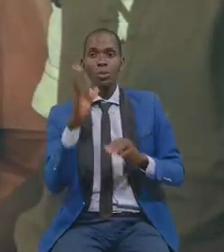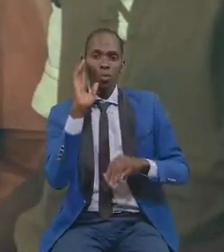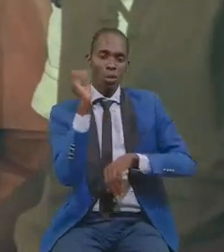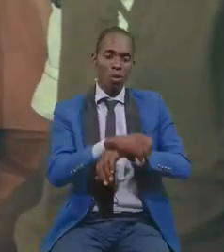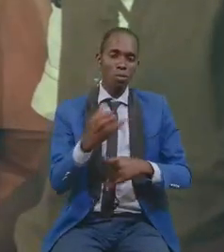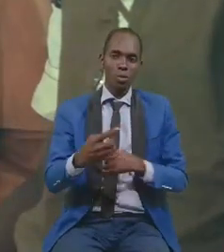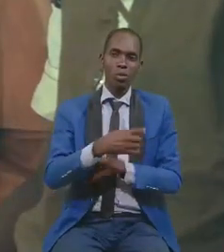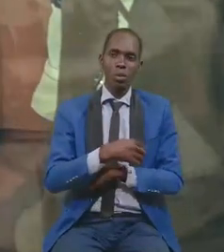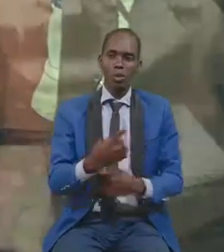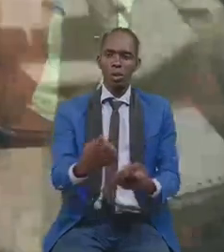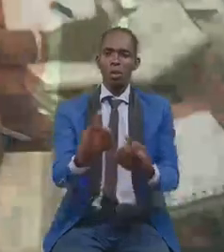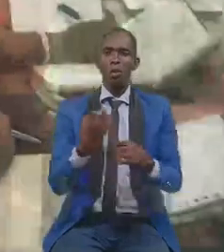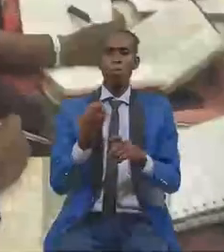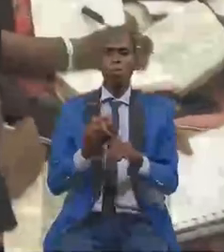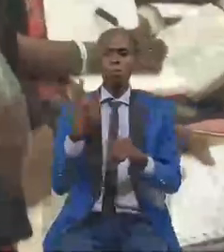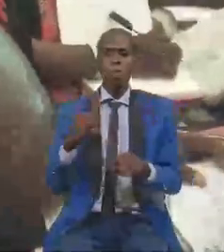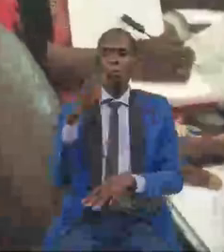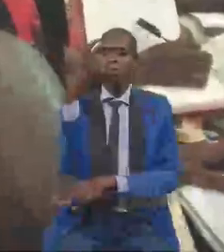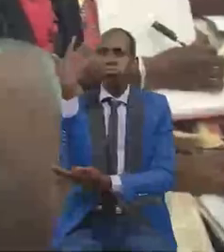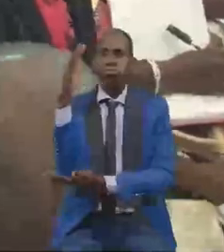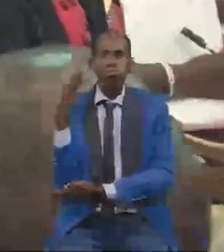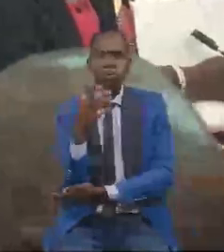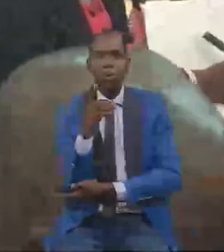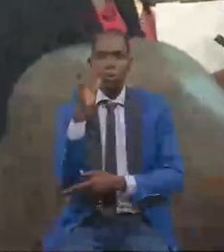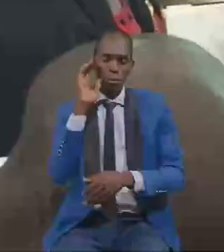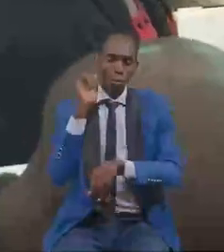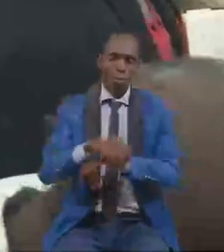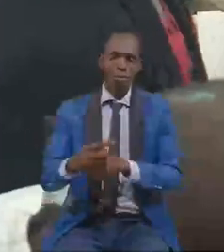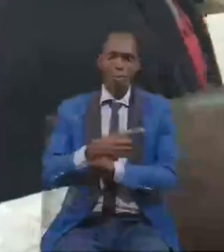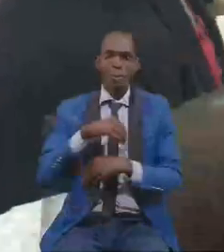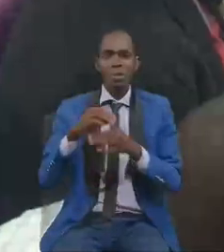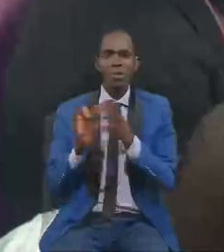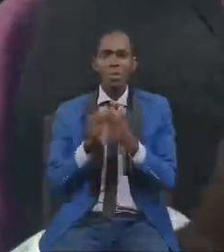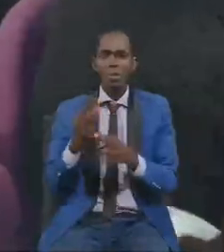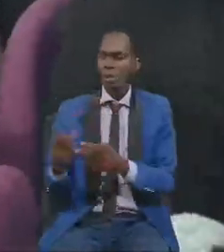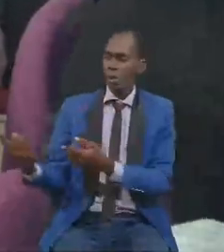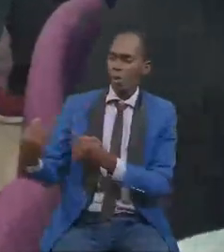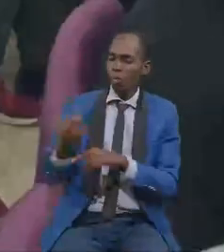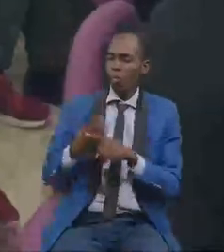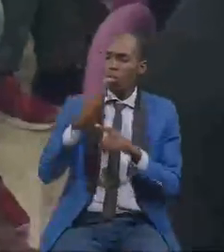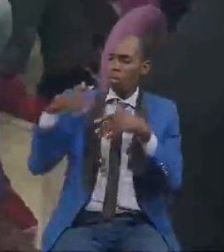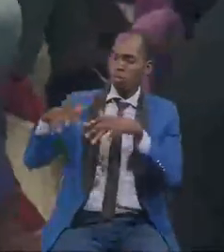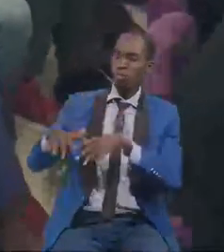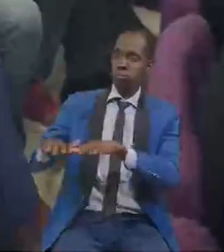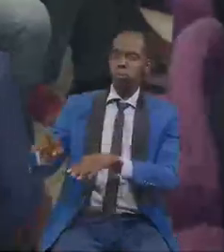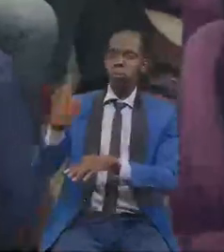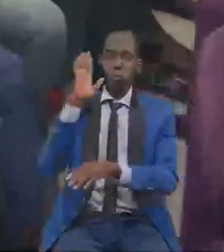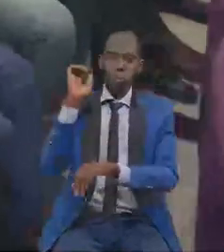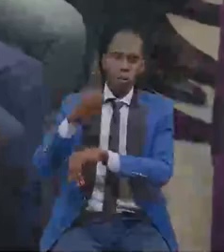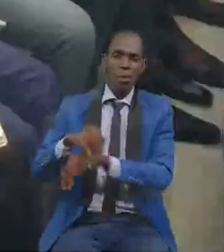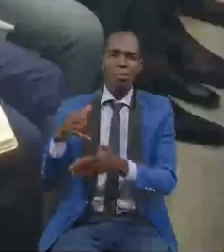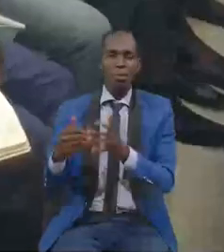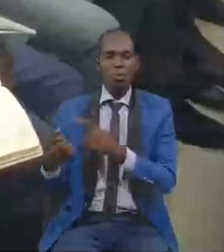la forêt, vous allez les vaincre ce jour. Venant de l'océan, vous allez vaincre cela ce jour. Venant du